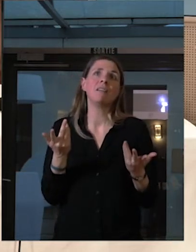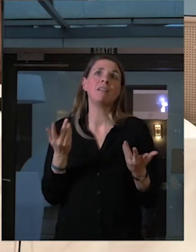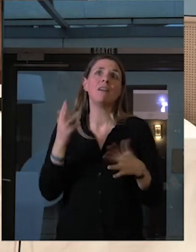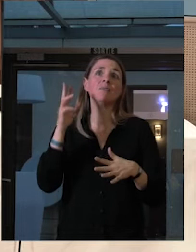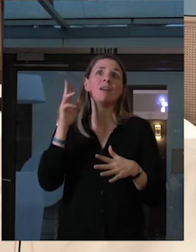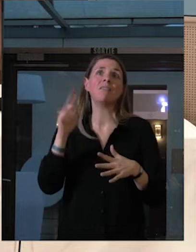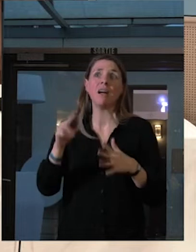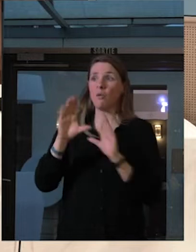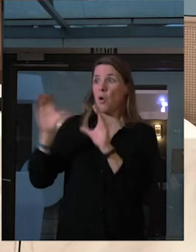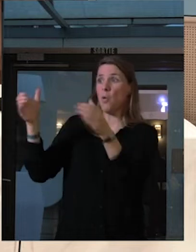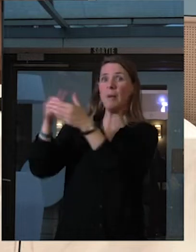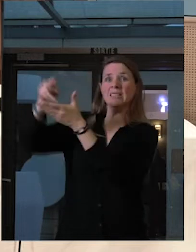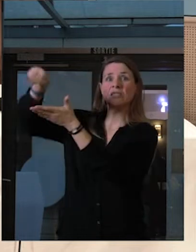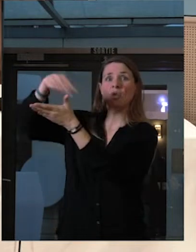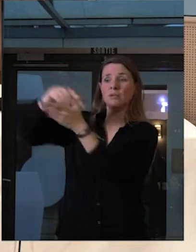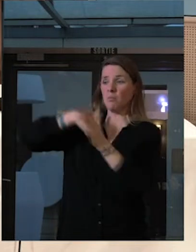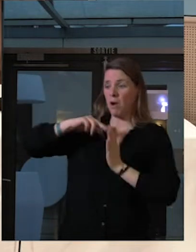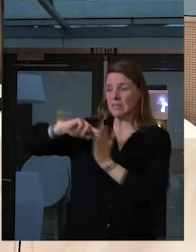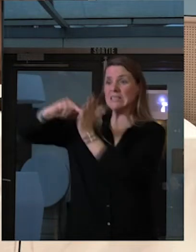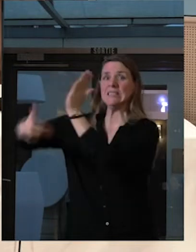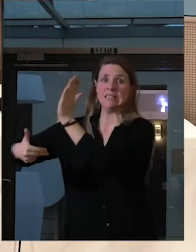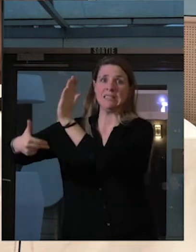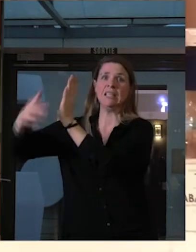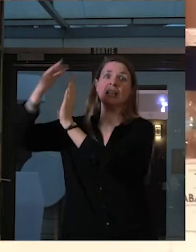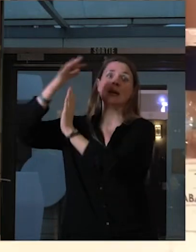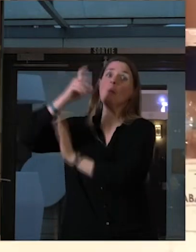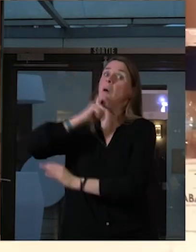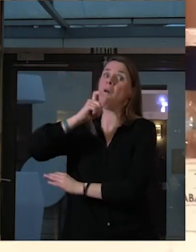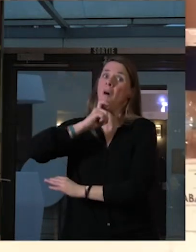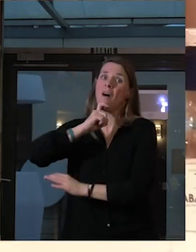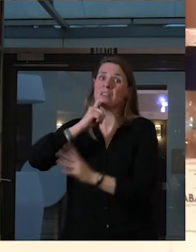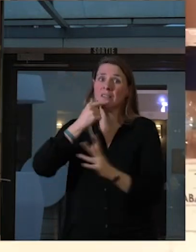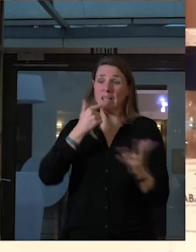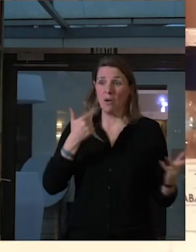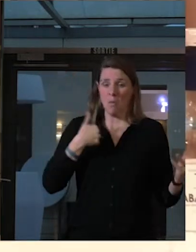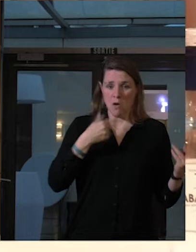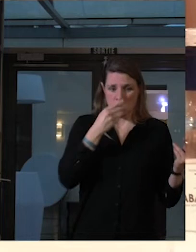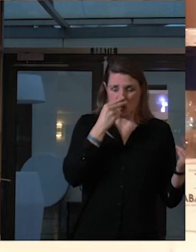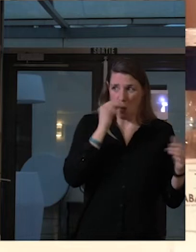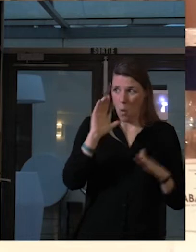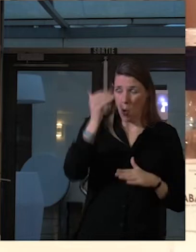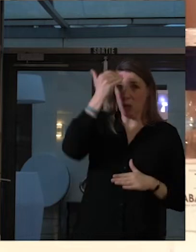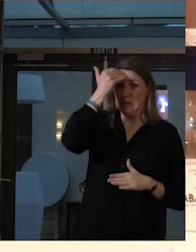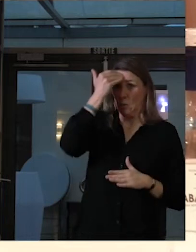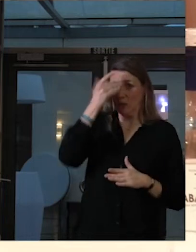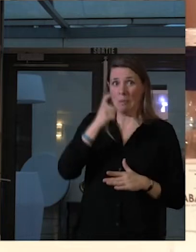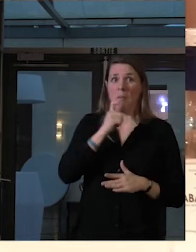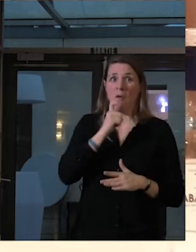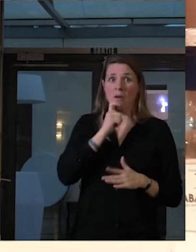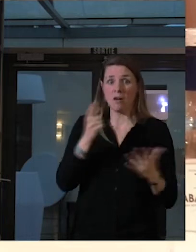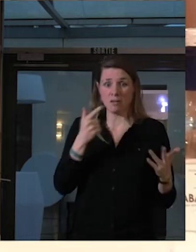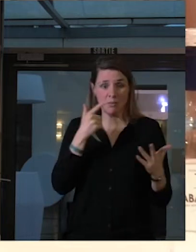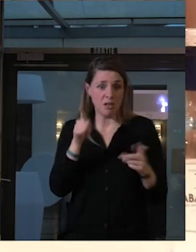signé dans une compagnie ou qu'il n'y aurait pas cette reconnaissance-là, donc, et que je ne vivrais pas de la